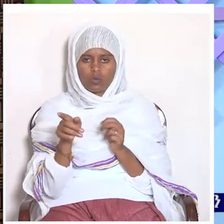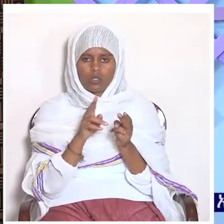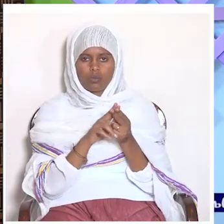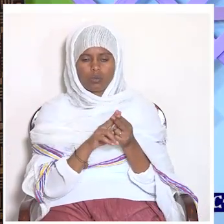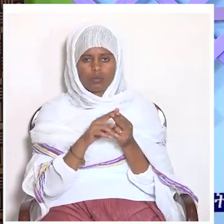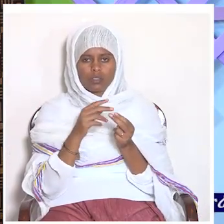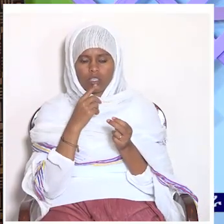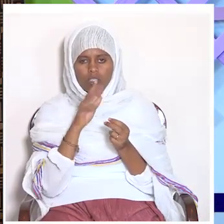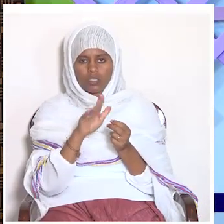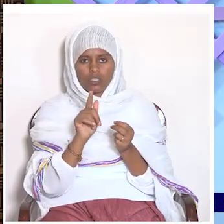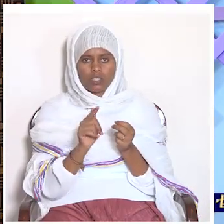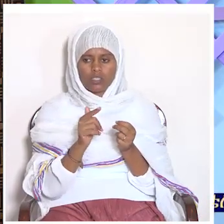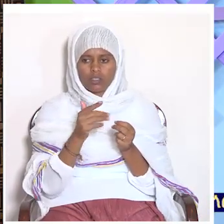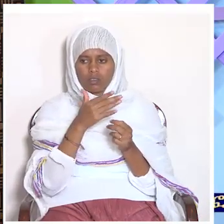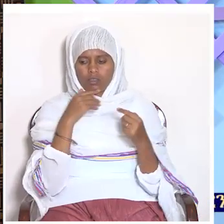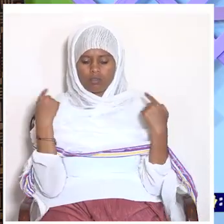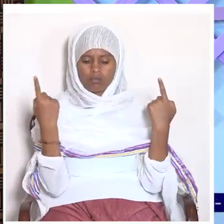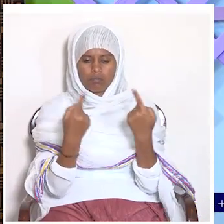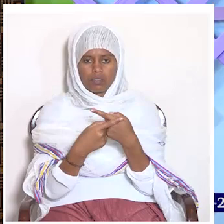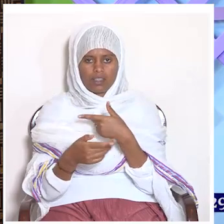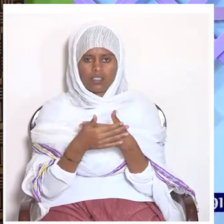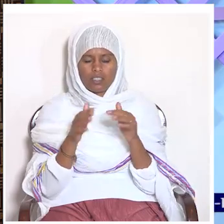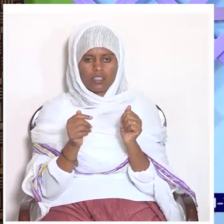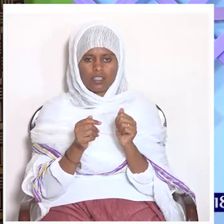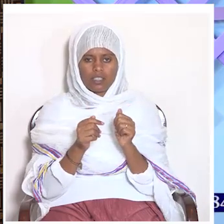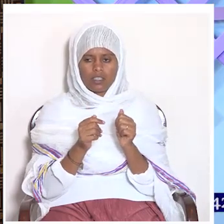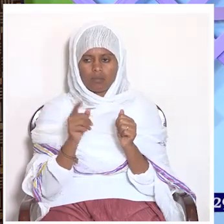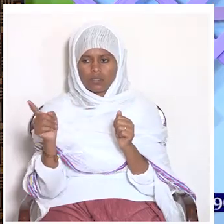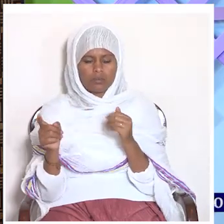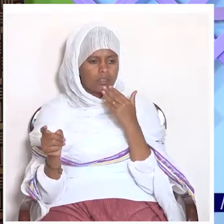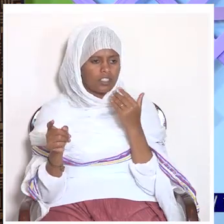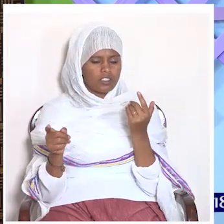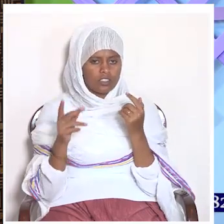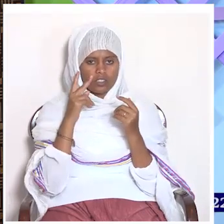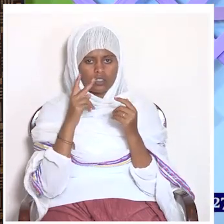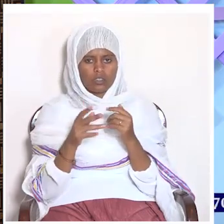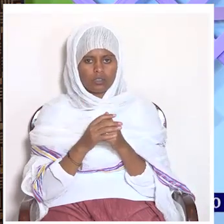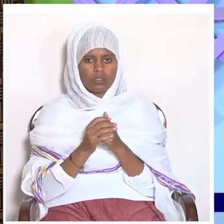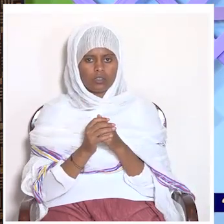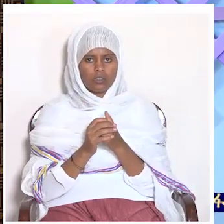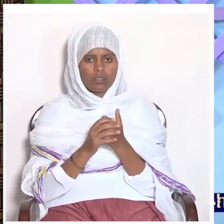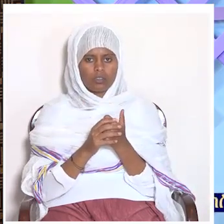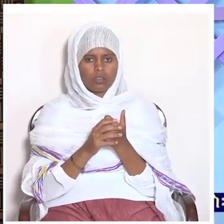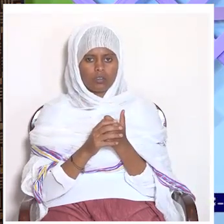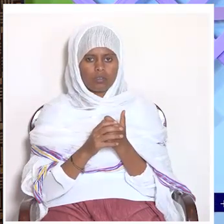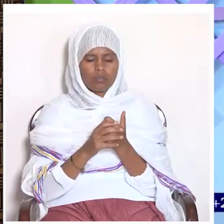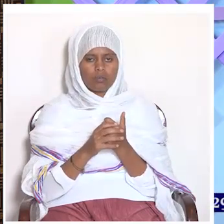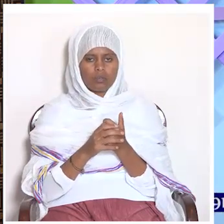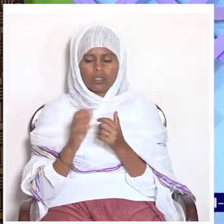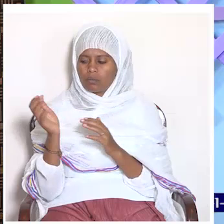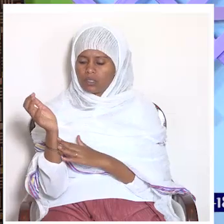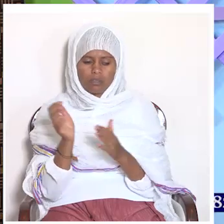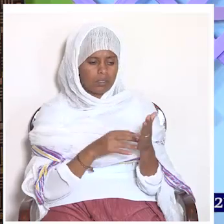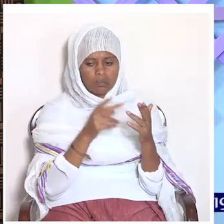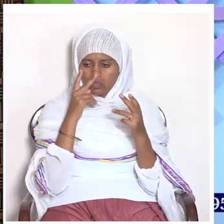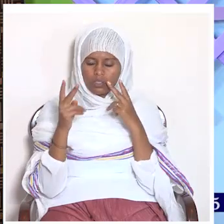انهو او رخبو مالات قنات بحاطر نحاوي تحاطر اصلا زخونة بزري حاطر بزري حاطر كريو مزلل خريو ويكام اتحاس خريو